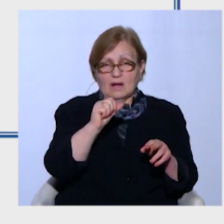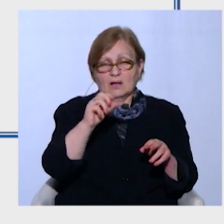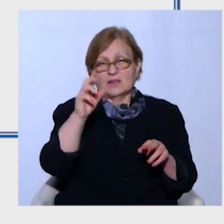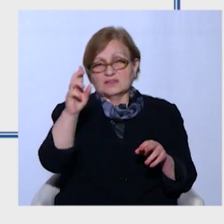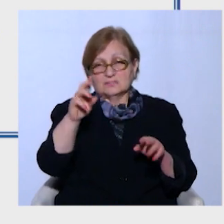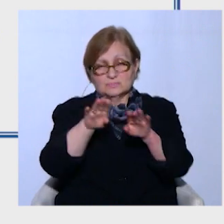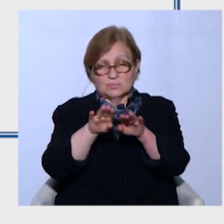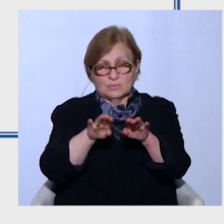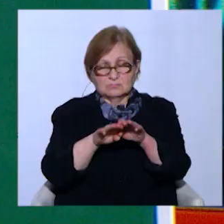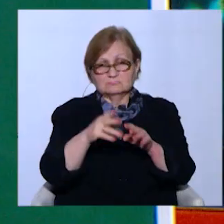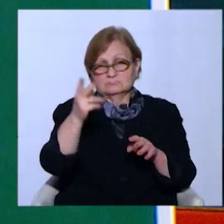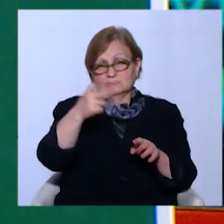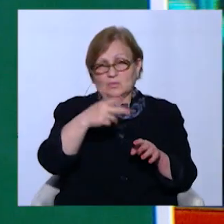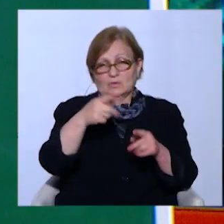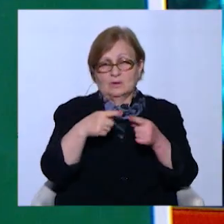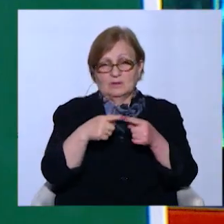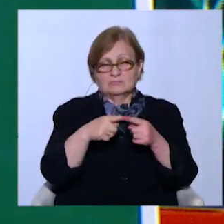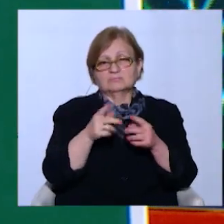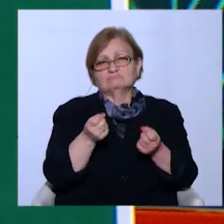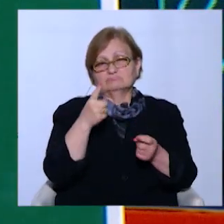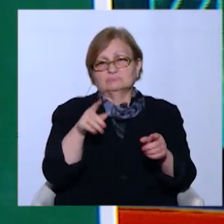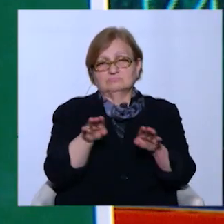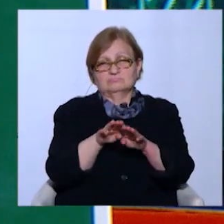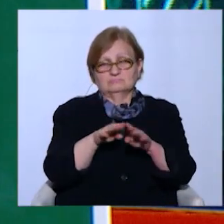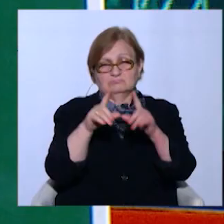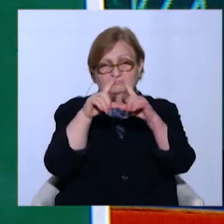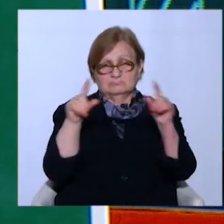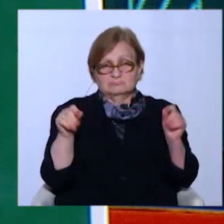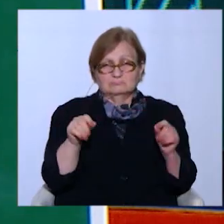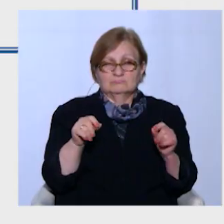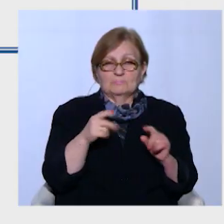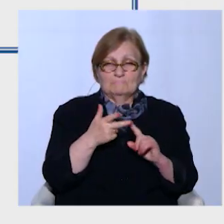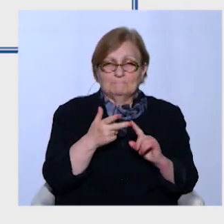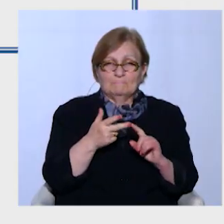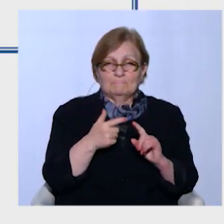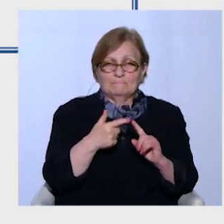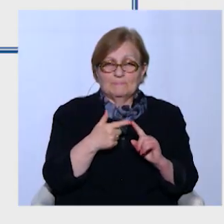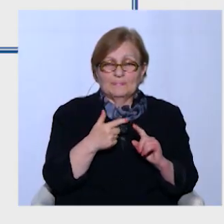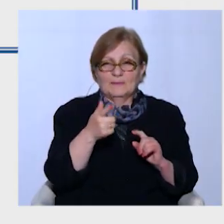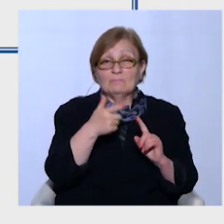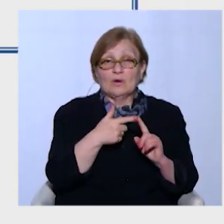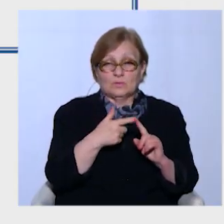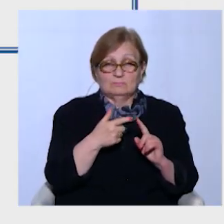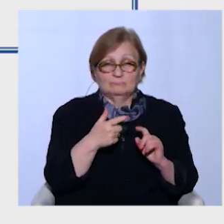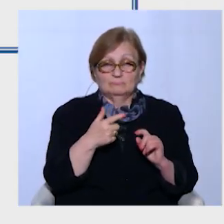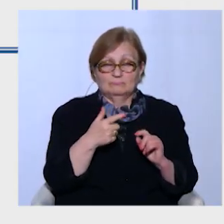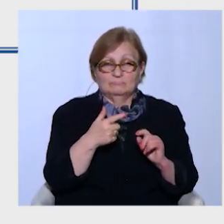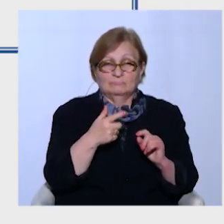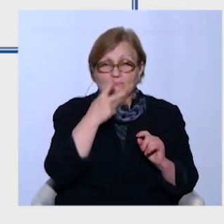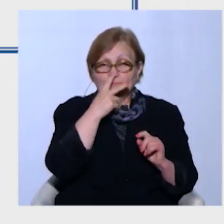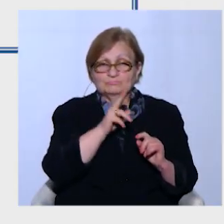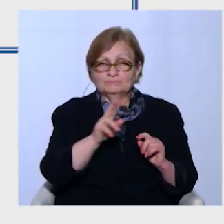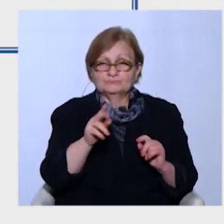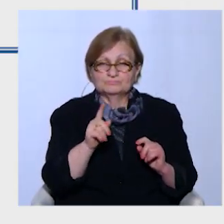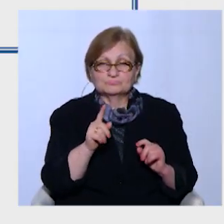D-ს, ესე იგი ეს ორი სამკუთხედი მსგავსია პირველი ნიშნით. გადავიდეთ შემდეგზე, მსგავსების მეორე ნიშანი. ახლა მსგავსების